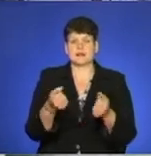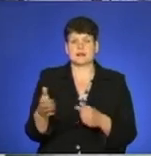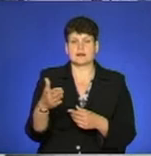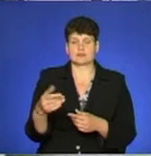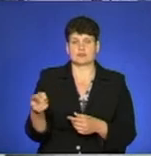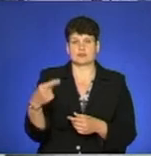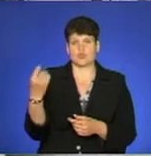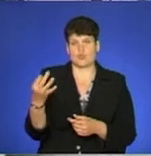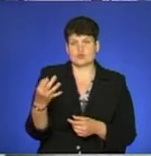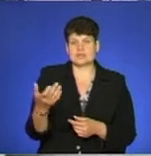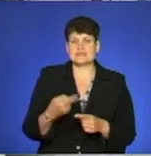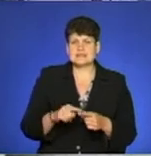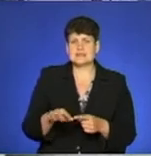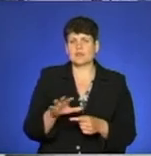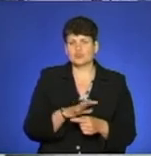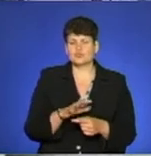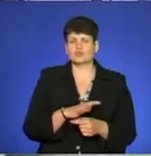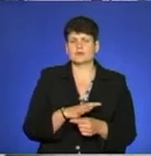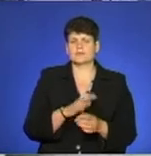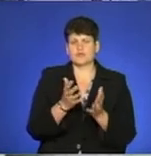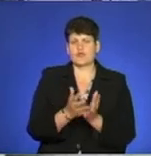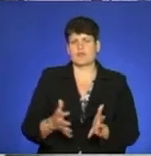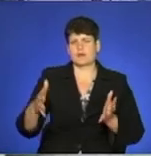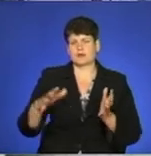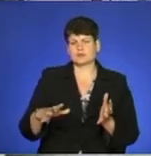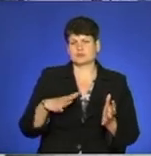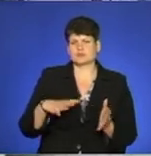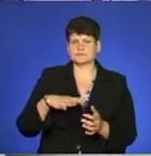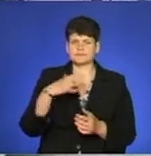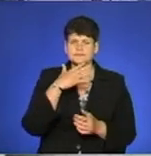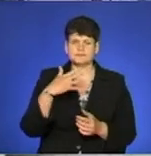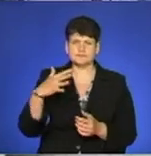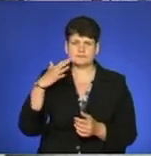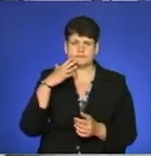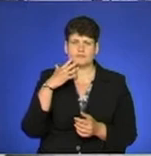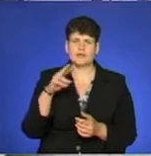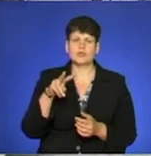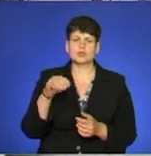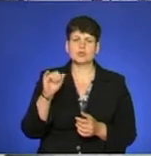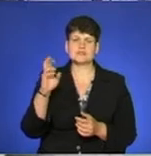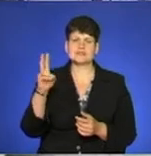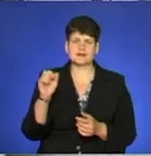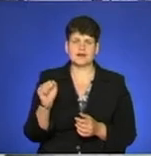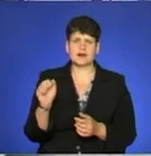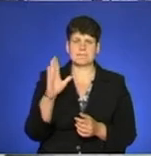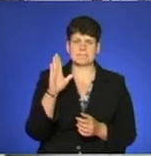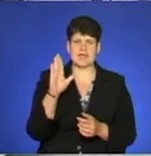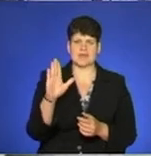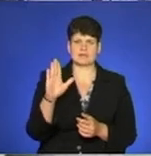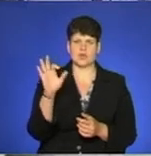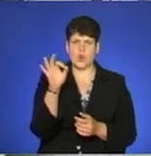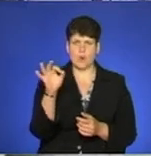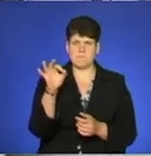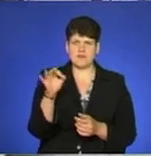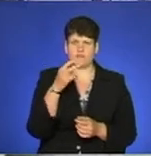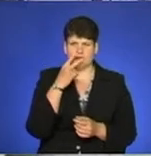Тернопільського озера. Тобто це була балія, в балії було багато цих лусків, луска в розмірі як 5 копійок, тобто видно, що ця